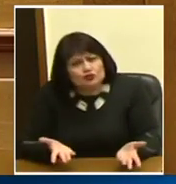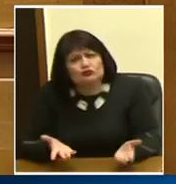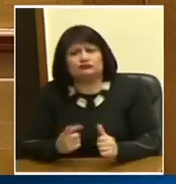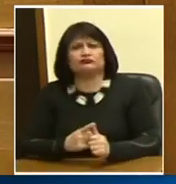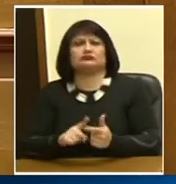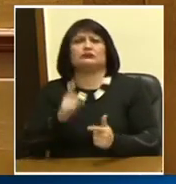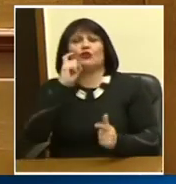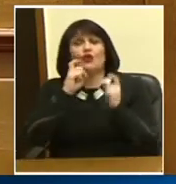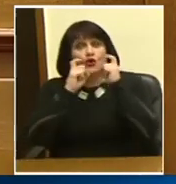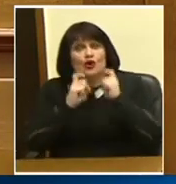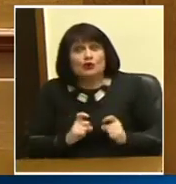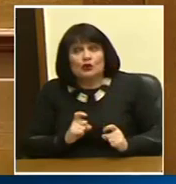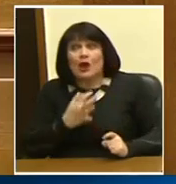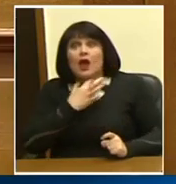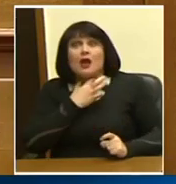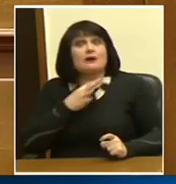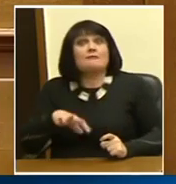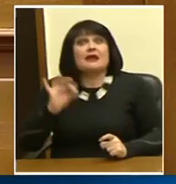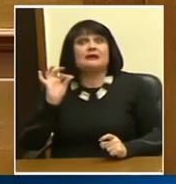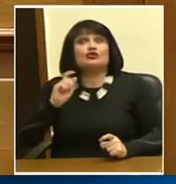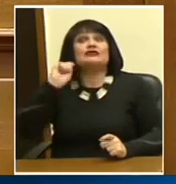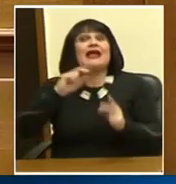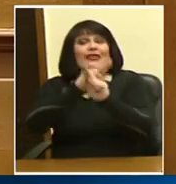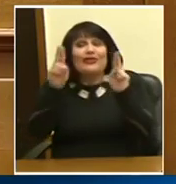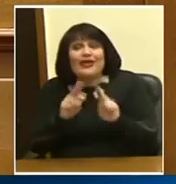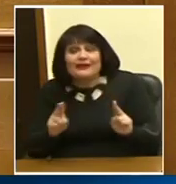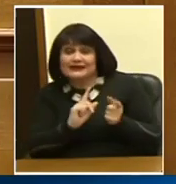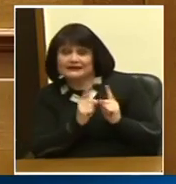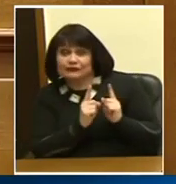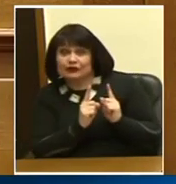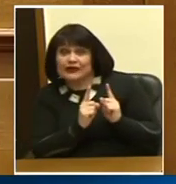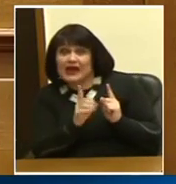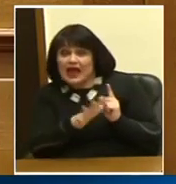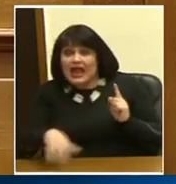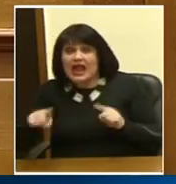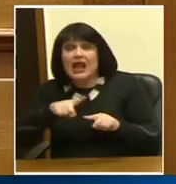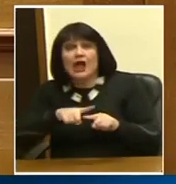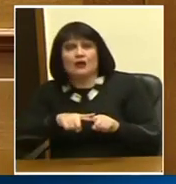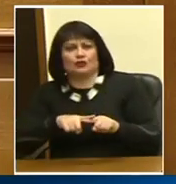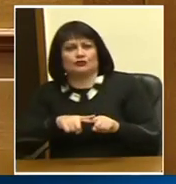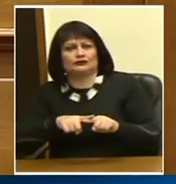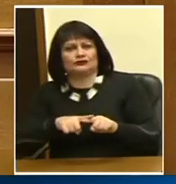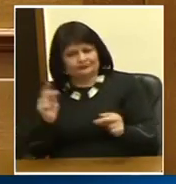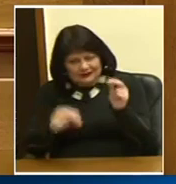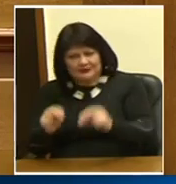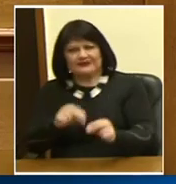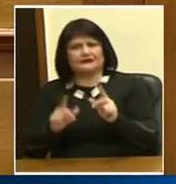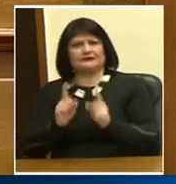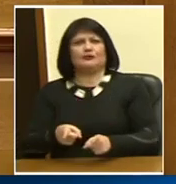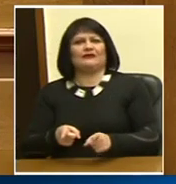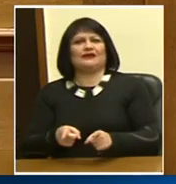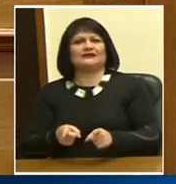υποχρεωτικό δημοψήφισμα σε περίπτωση που έχουμε μια διεθνή συμφωνία που παραχωρεί κυριαρχικές αρμοδιότητες